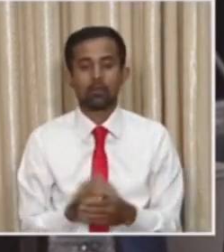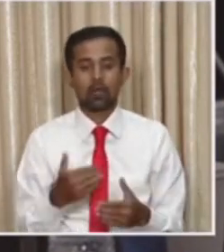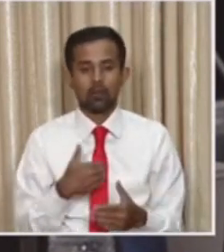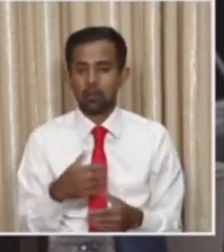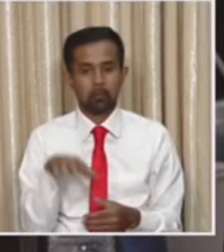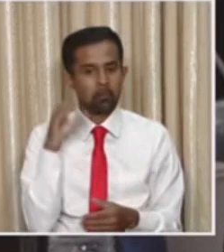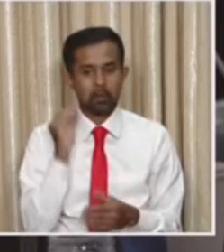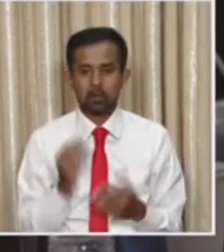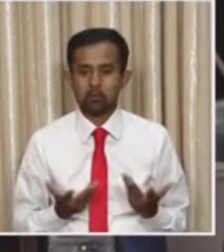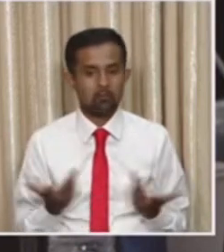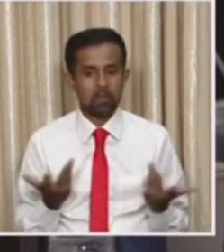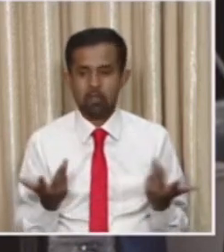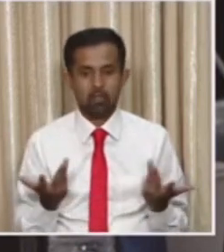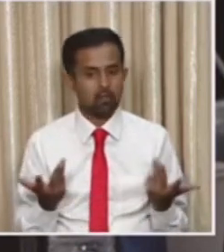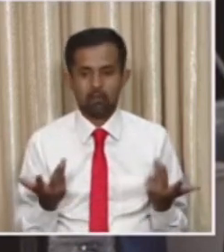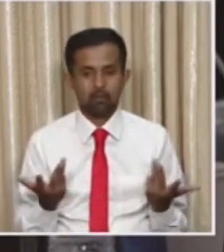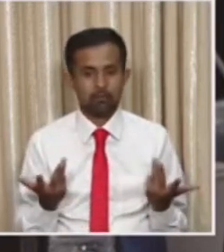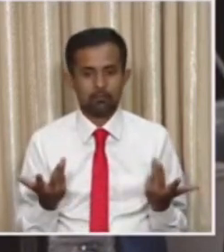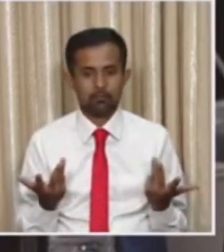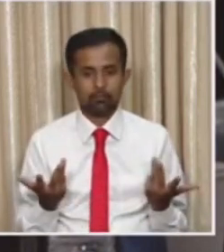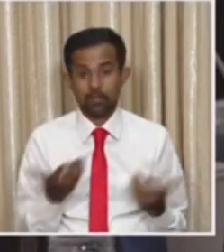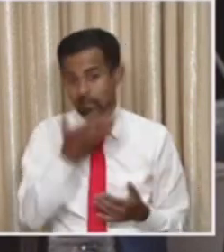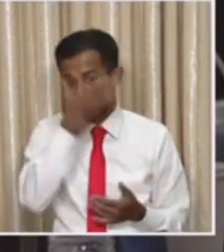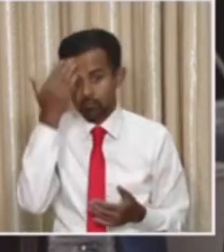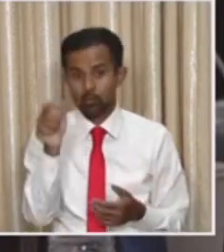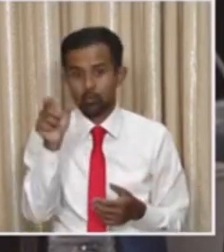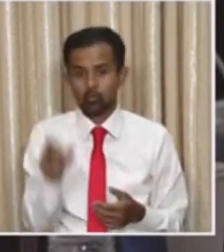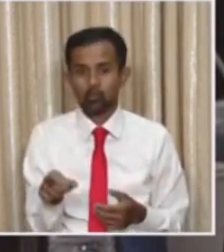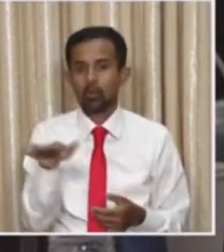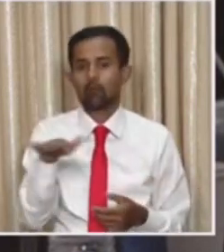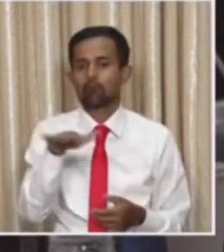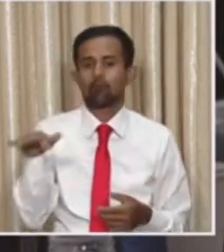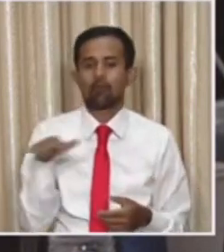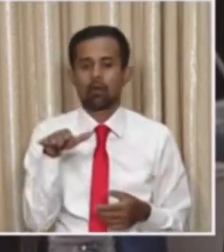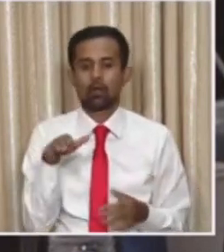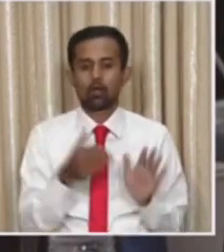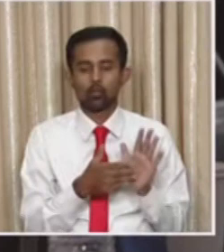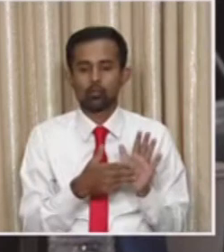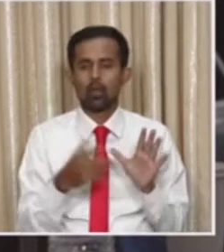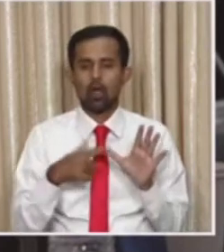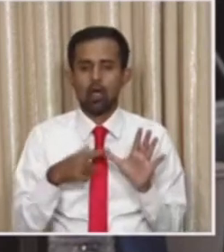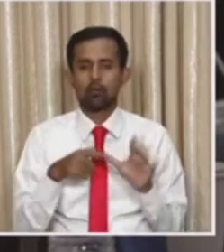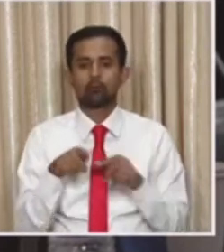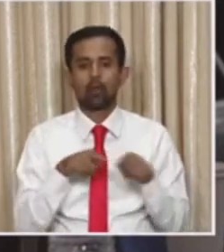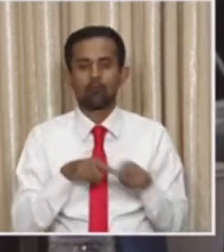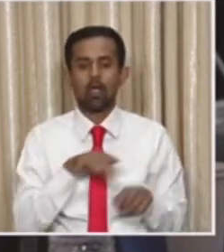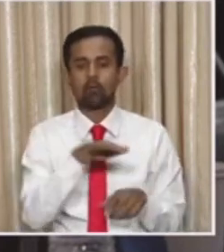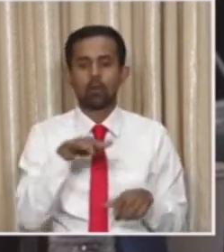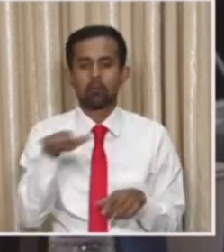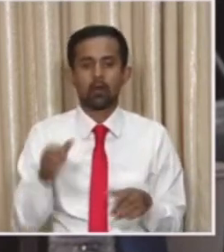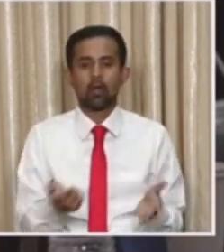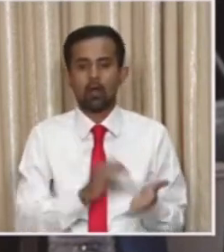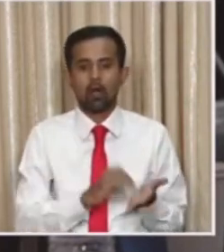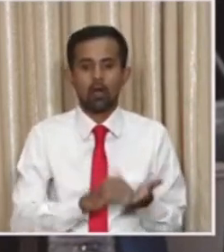முடியாது. அது தமிழர்களுடைய ஒரு பூர்வீக பிரதேசம். இந்த முந்திரிய குளம் ஆமையன்குளம் போன்ற பகுதிகள் கூட மீண்டும் தமிழர்களிடம்